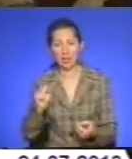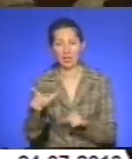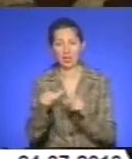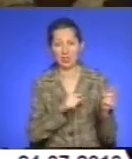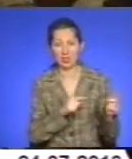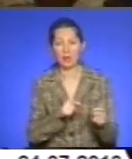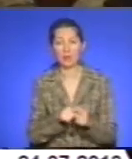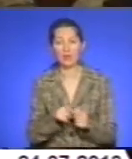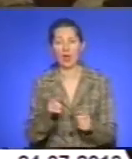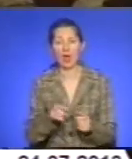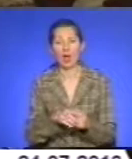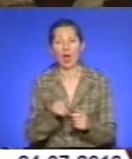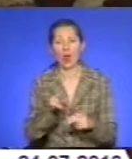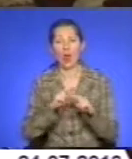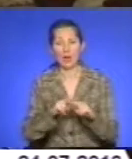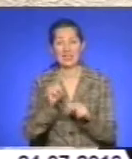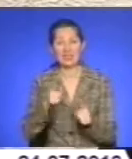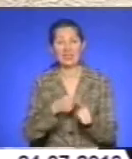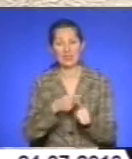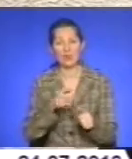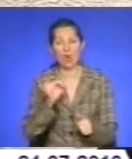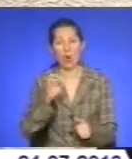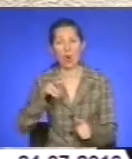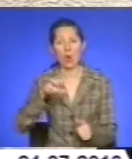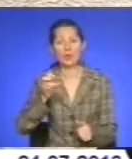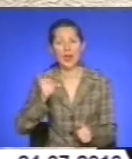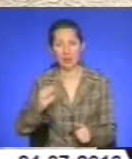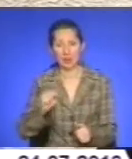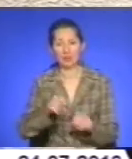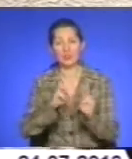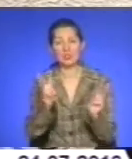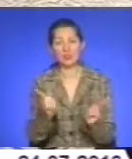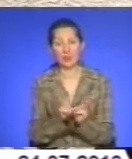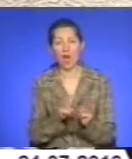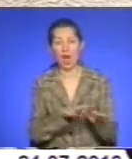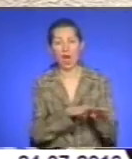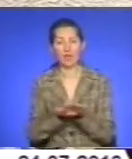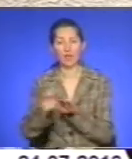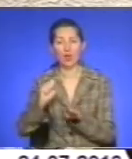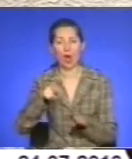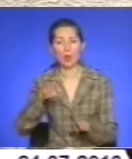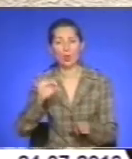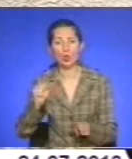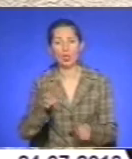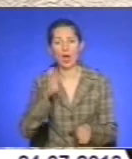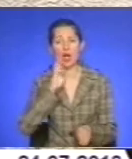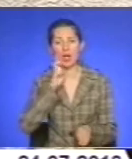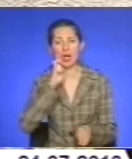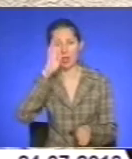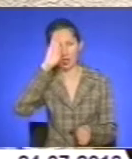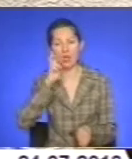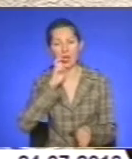У хрещенні її називали Оленою. Свята рівноапостольна княгиня Ольга була хрещена самим